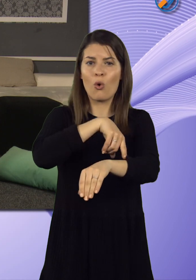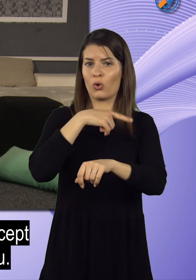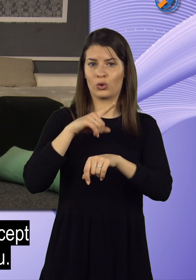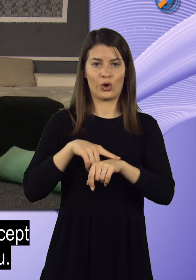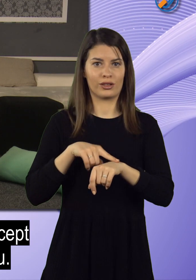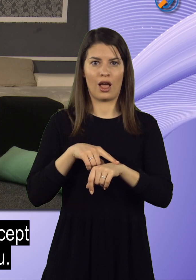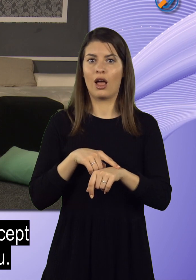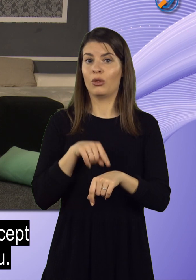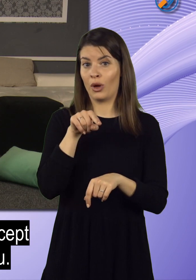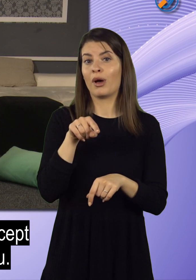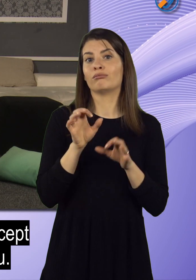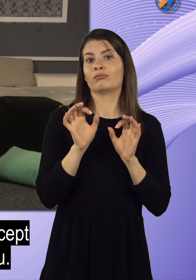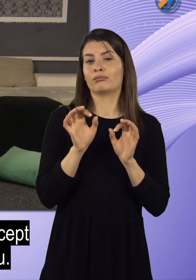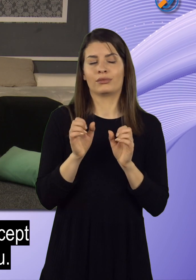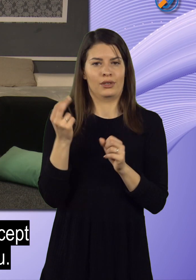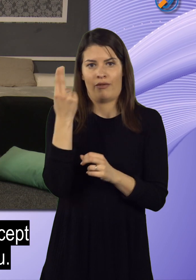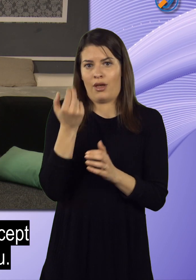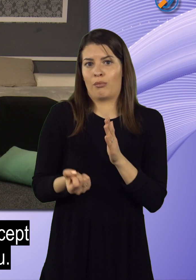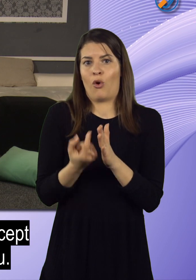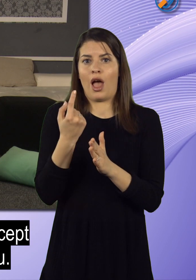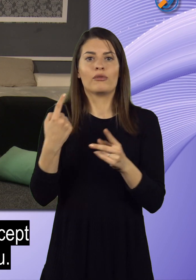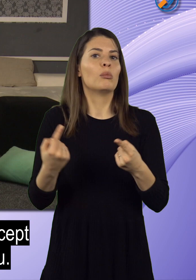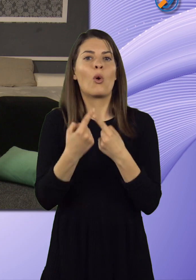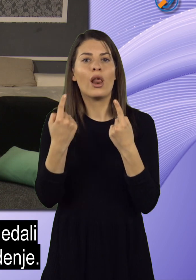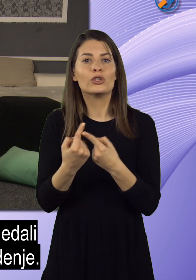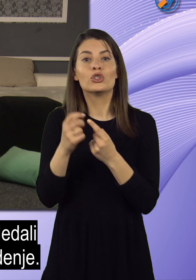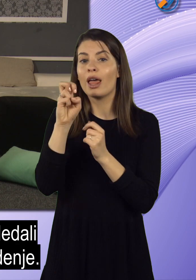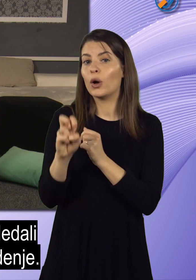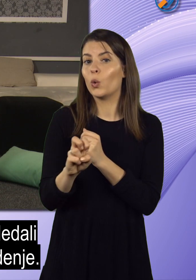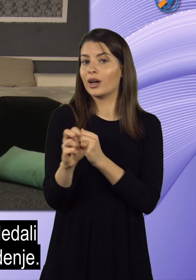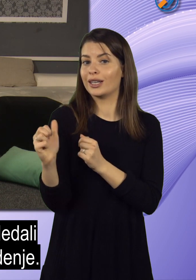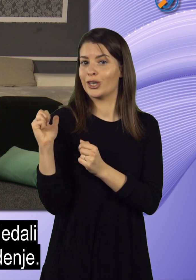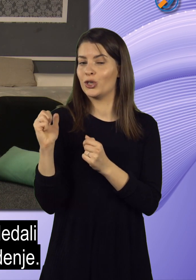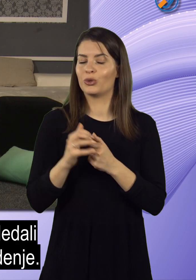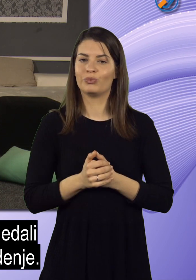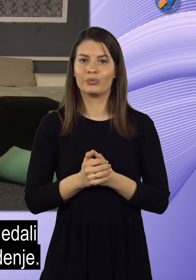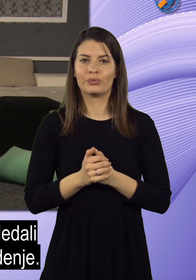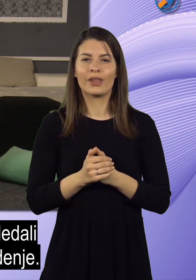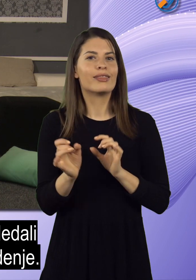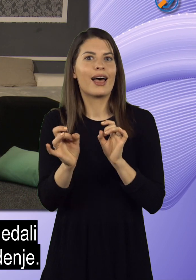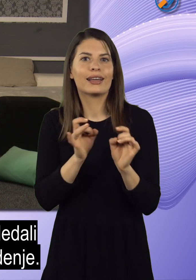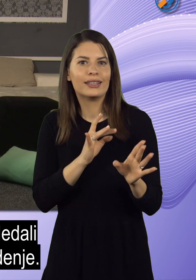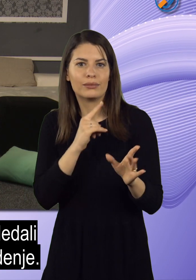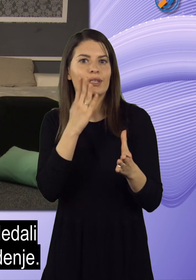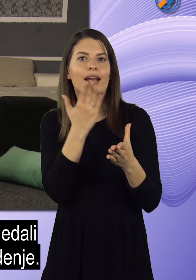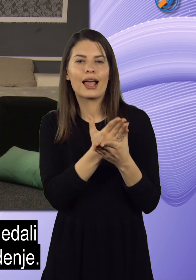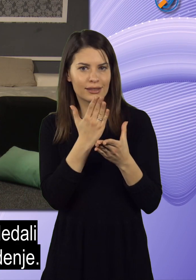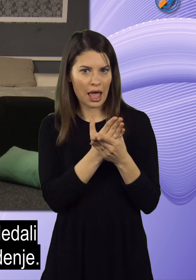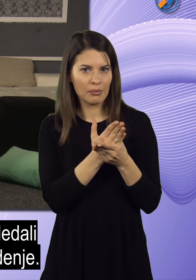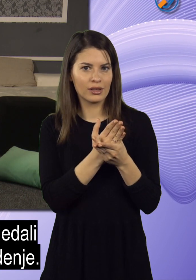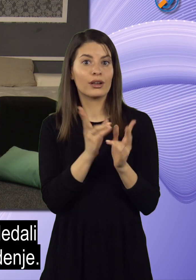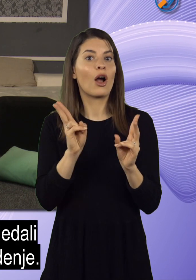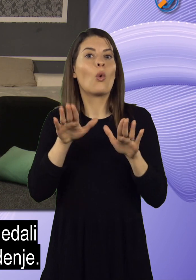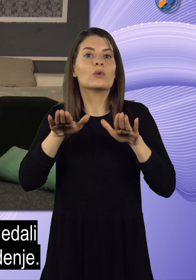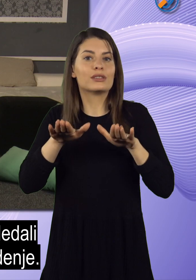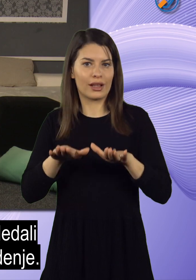časa, imamo pa popoln recept za bolečine v križu. Tako da en tak hiter recept